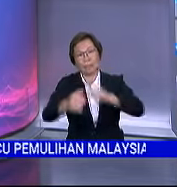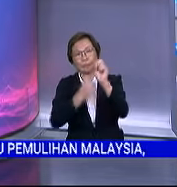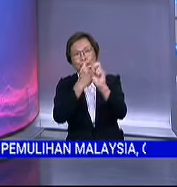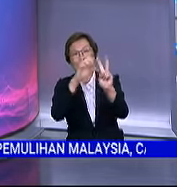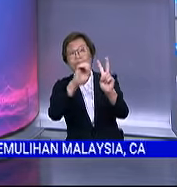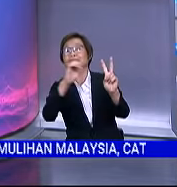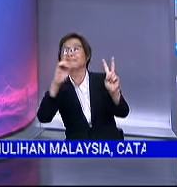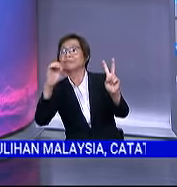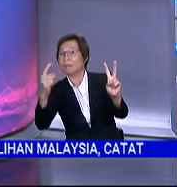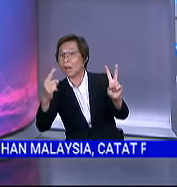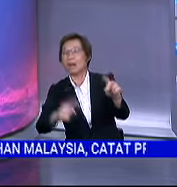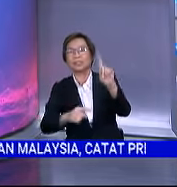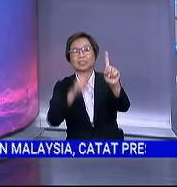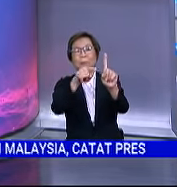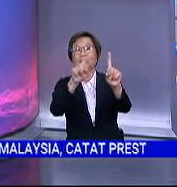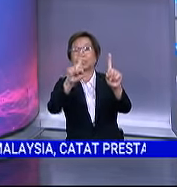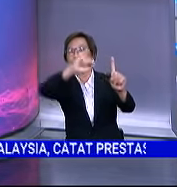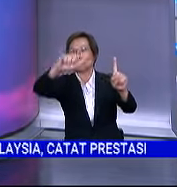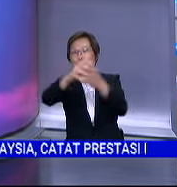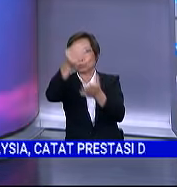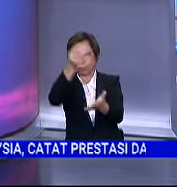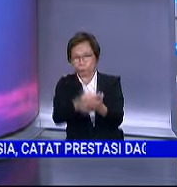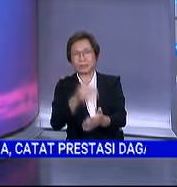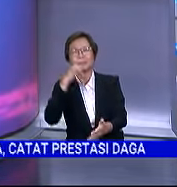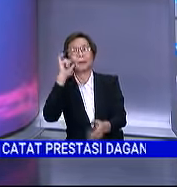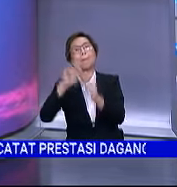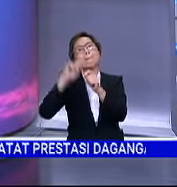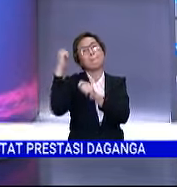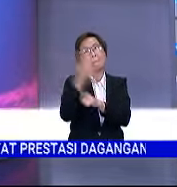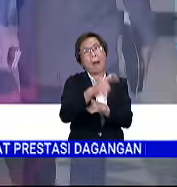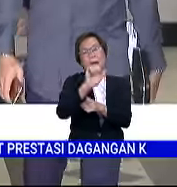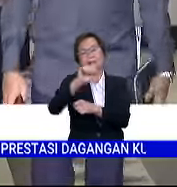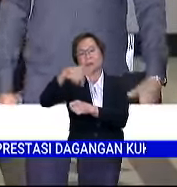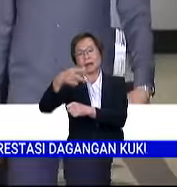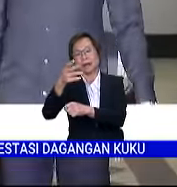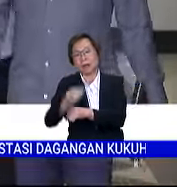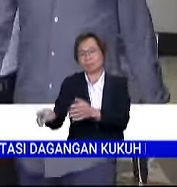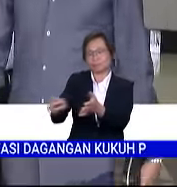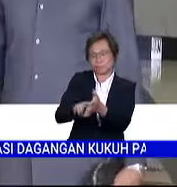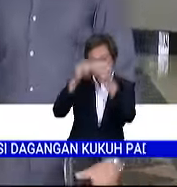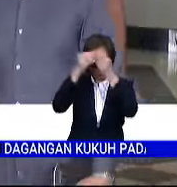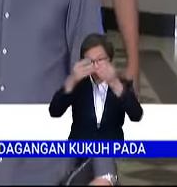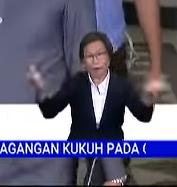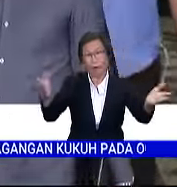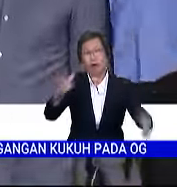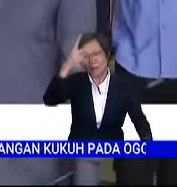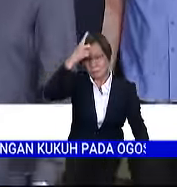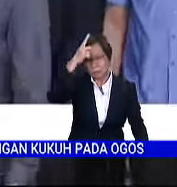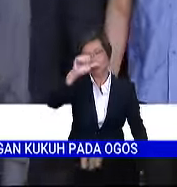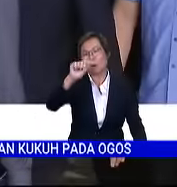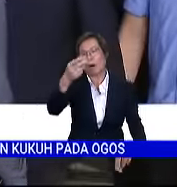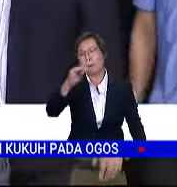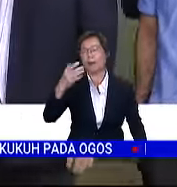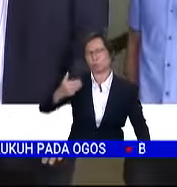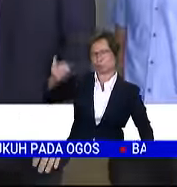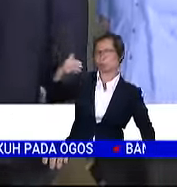2001 sebanyak RM1.1 juta semalam. SPRM dalam kenyataannya memaklumkan Datuk Seri Ahmad sebelum